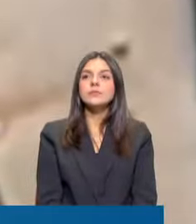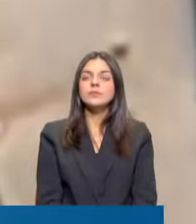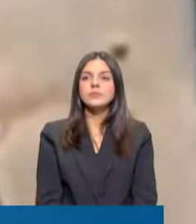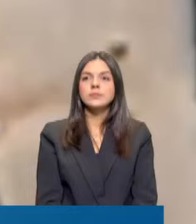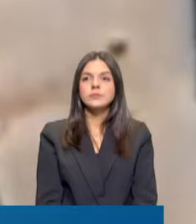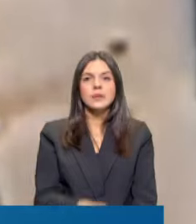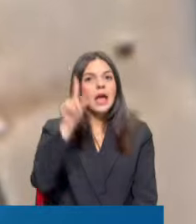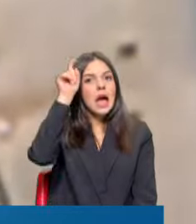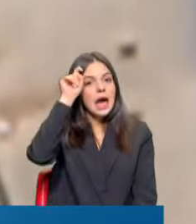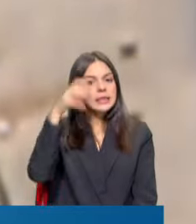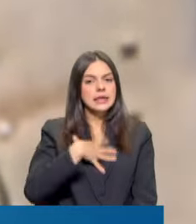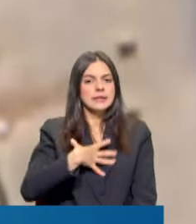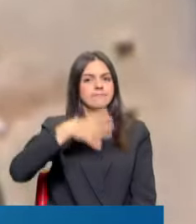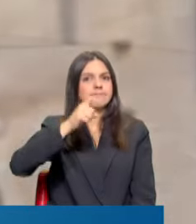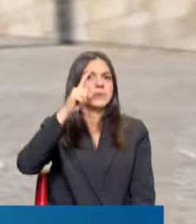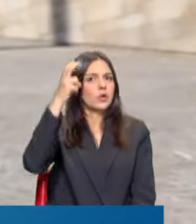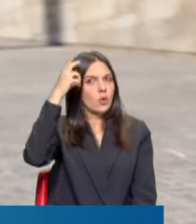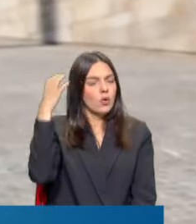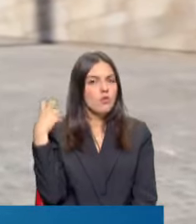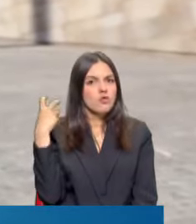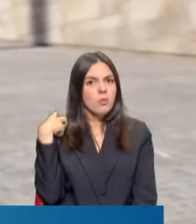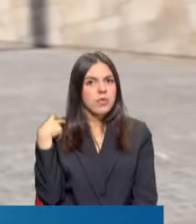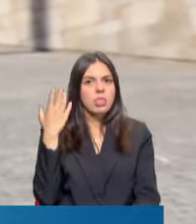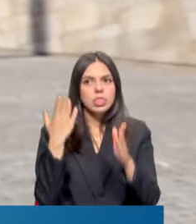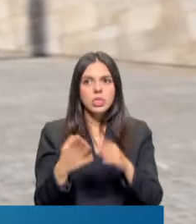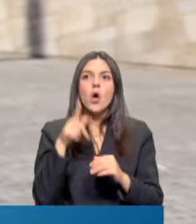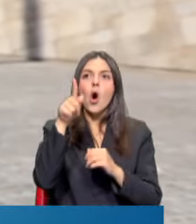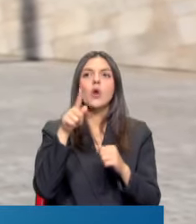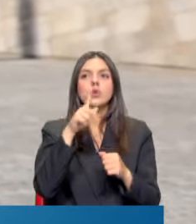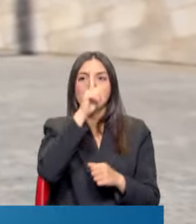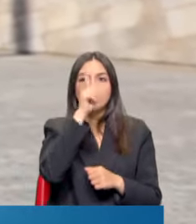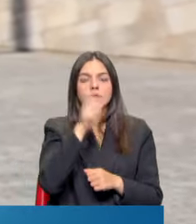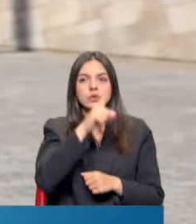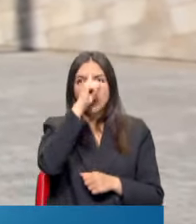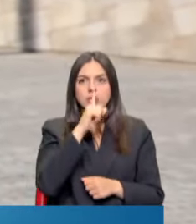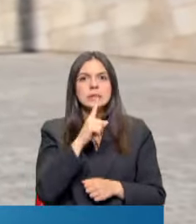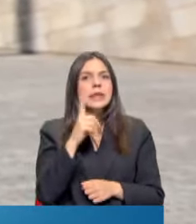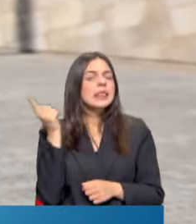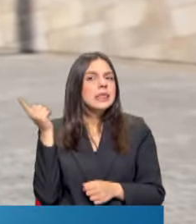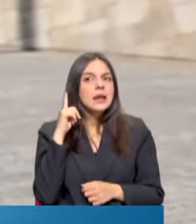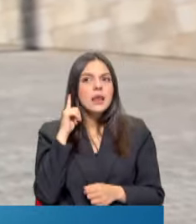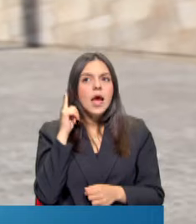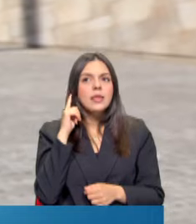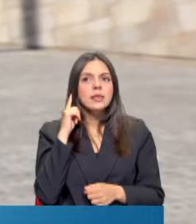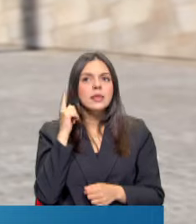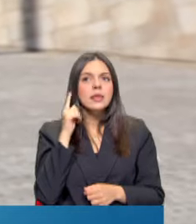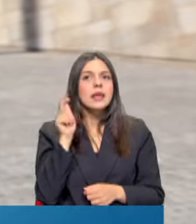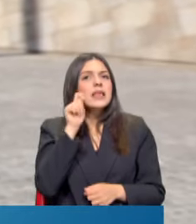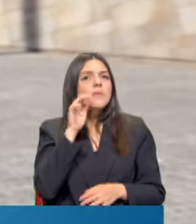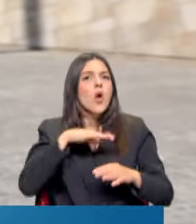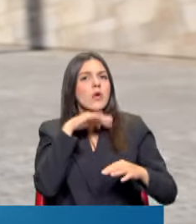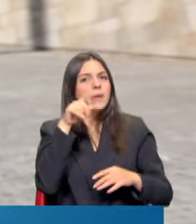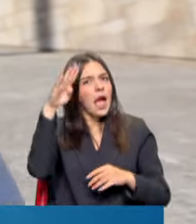Akıllı, iradeli bir komuta ve ona %100 itaat eden iman dolu bir asker